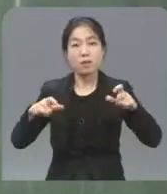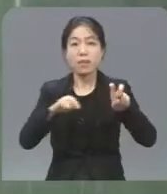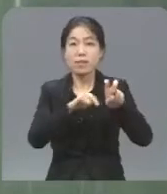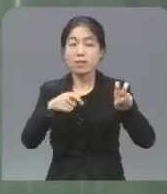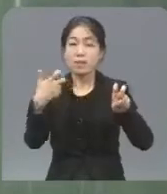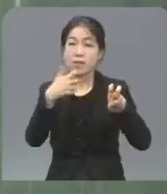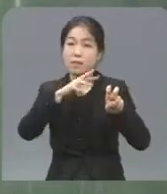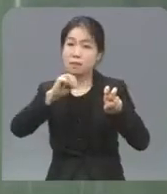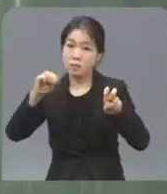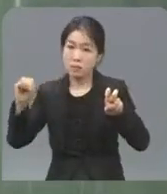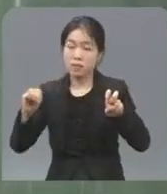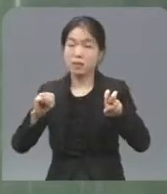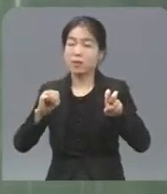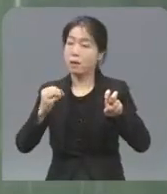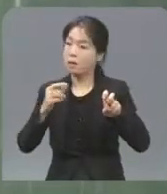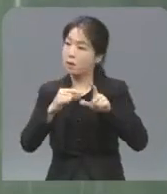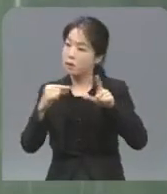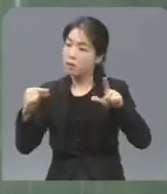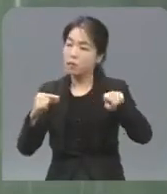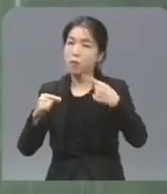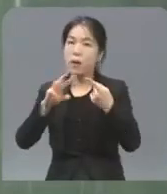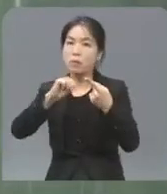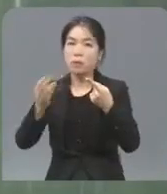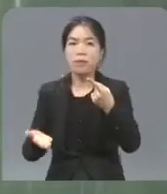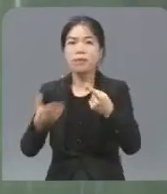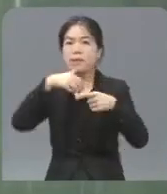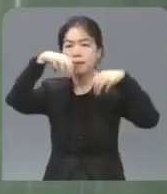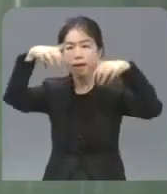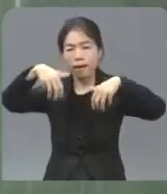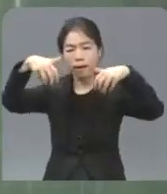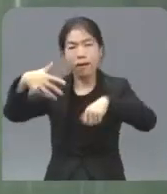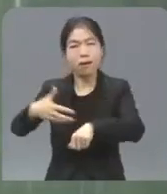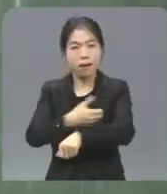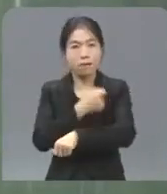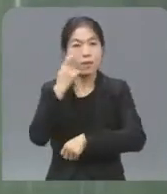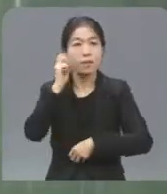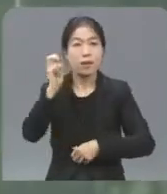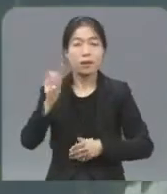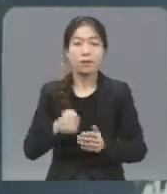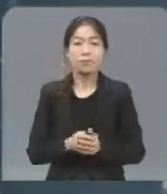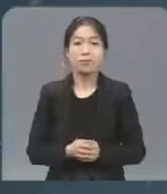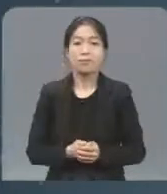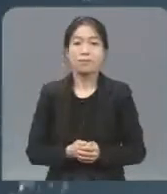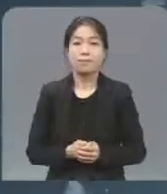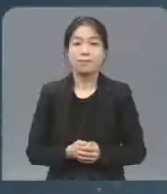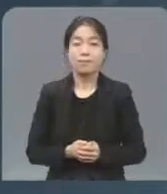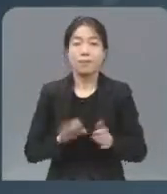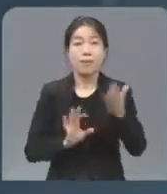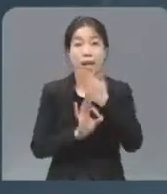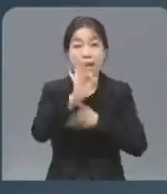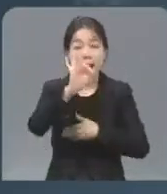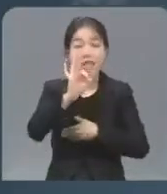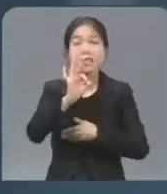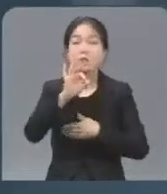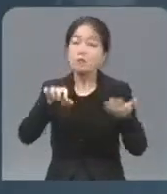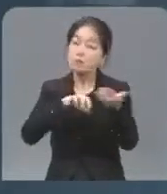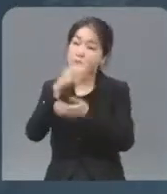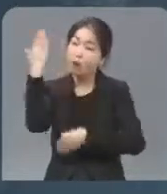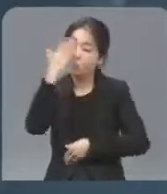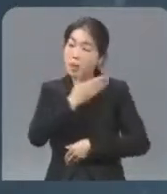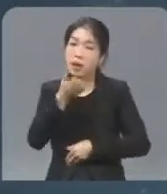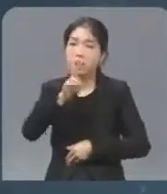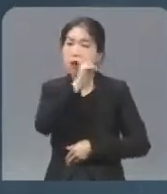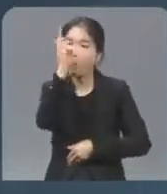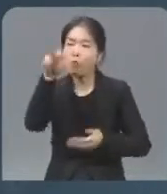20에서 70 일부 지역은 100mm 가 넘는 많은 양의 비가 예상됩니다 오늘 아침에는 대체로 맑다가 오후부터